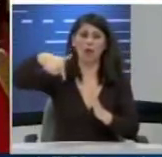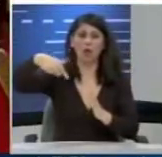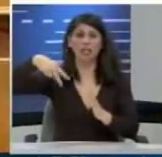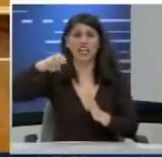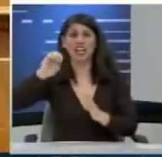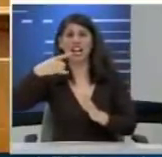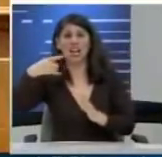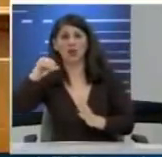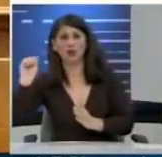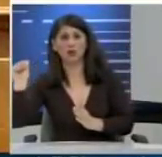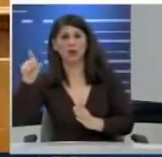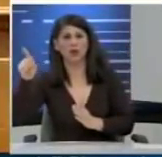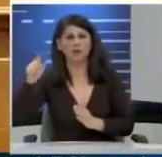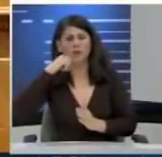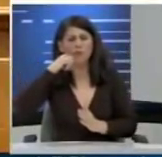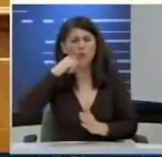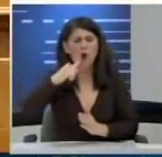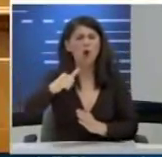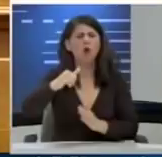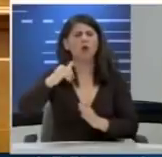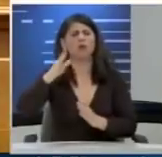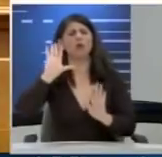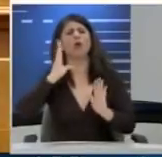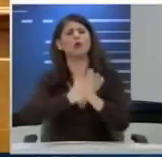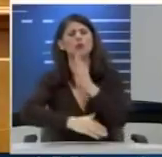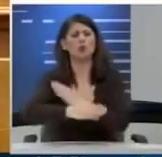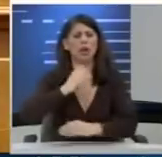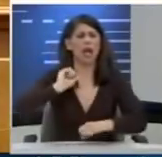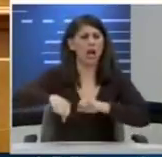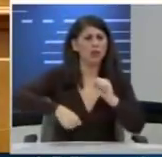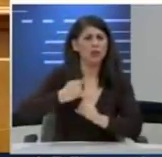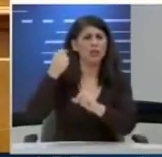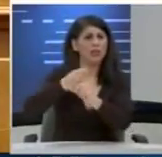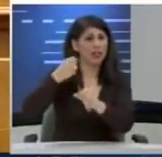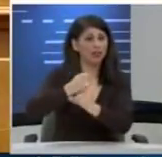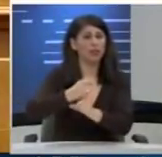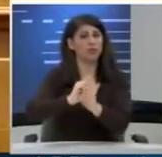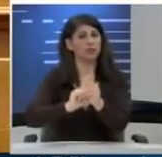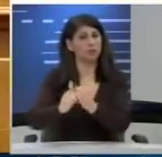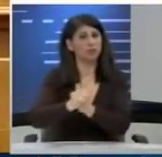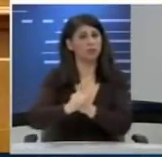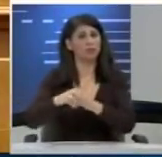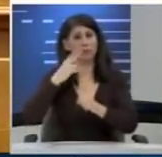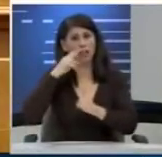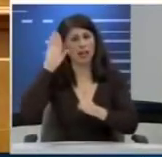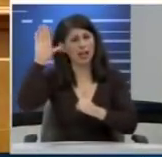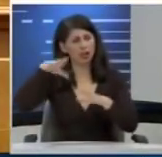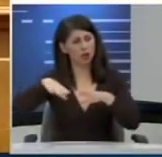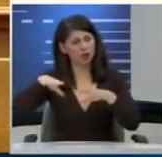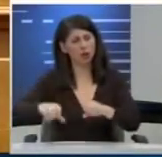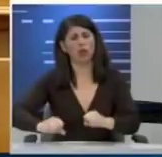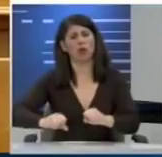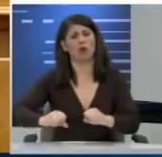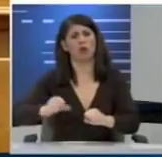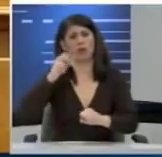είναι «Ο ακάματος αγωνιστής της διεκδίκησης των επανορθώσεων και του κατοχικού δανείου», ο οποίος ποιο